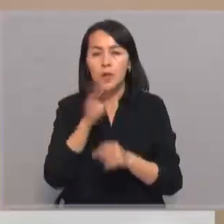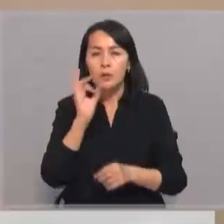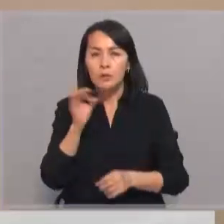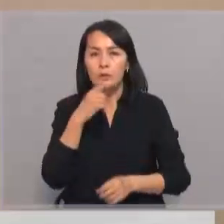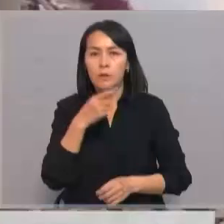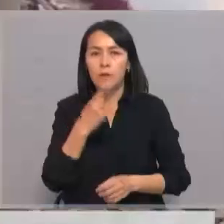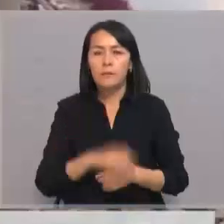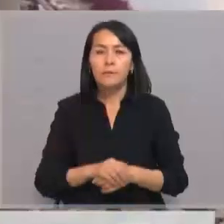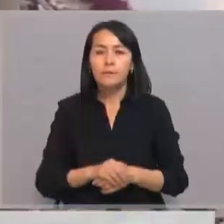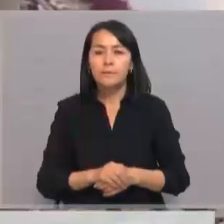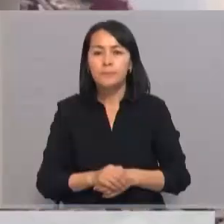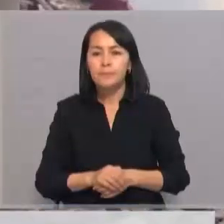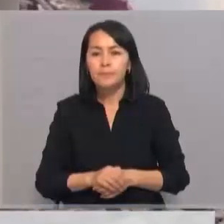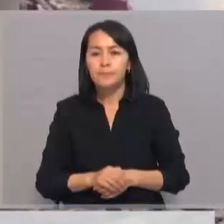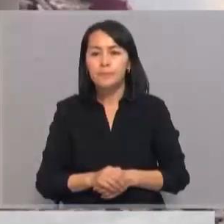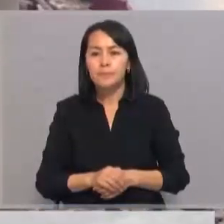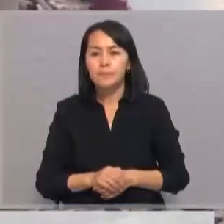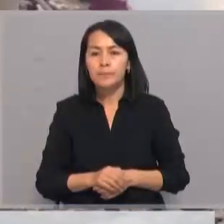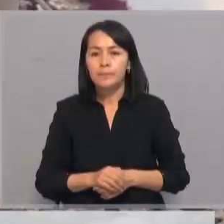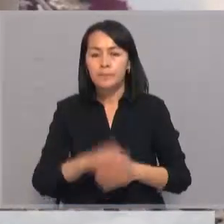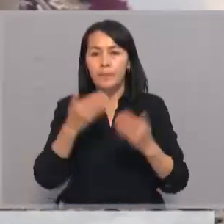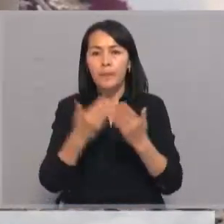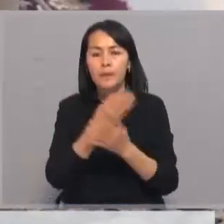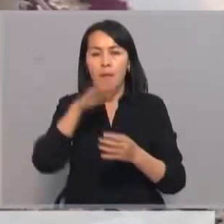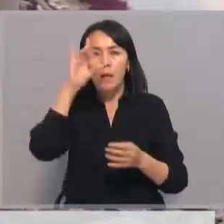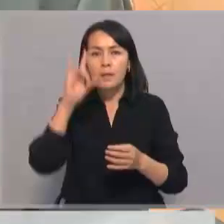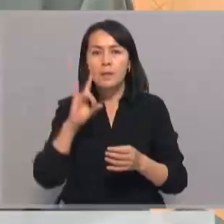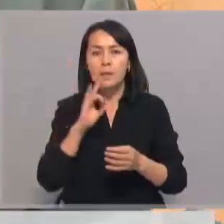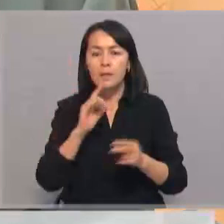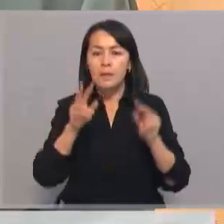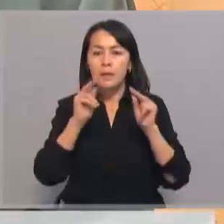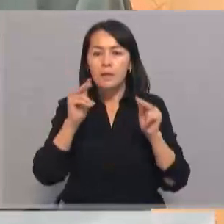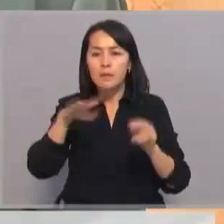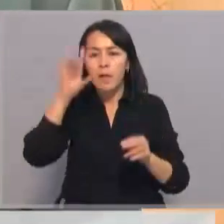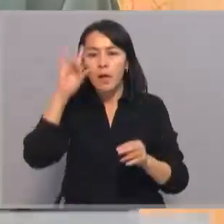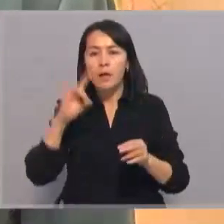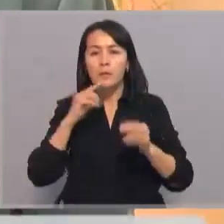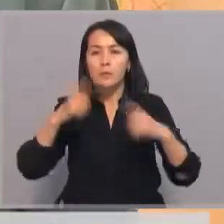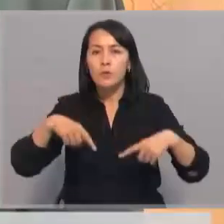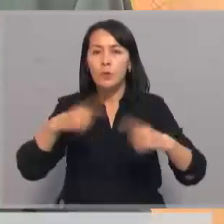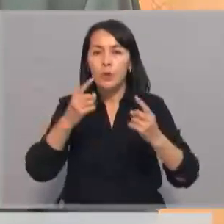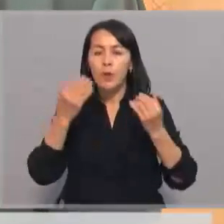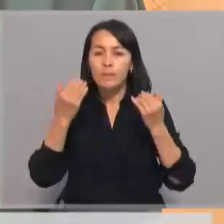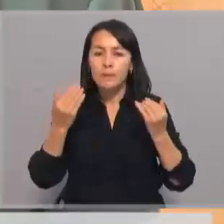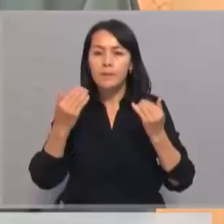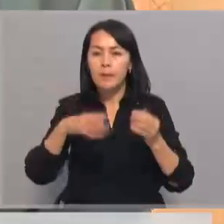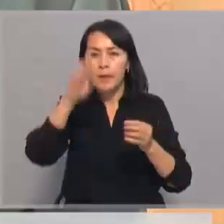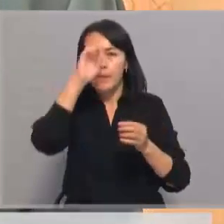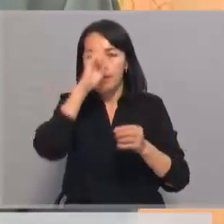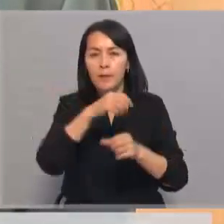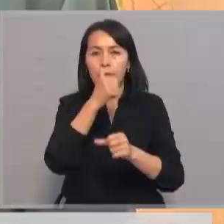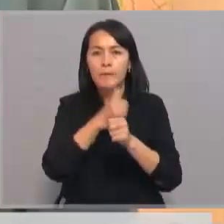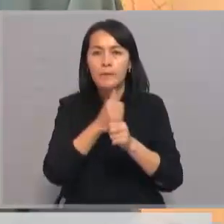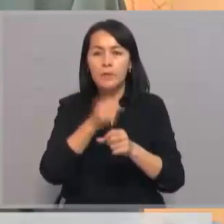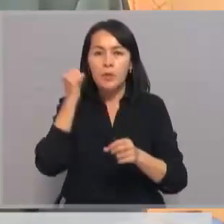дейді. Абзақ Сақал. Жаңа Қазақстан, Әділетті Қазақстан құрамыз деп мемлекет